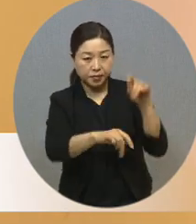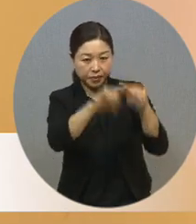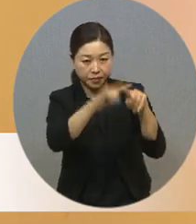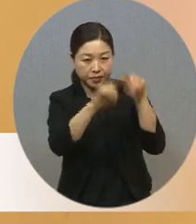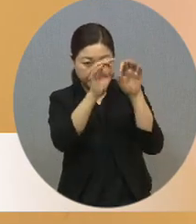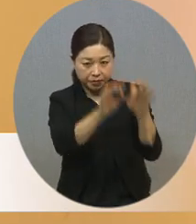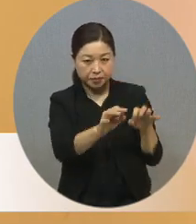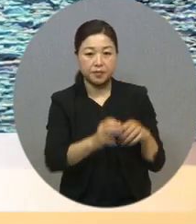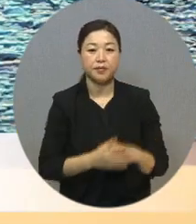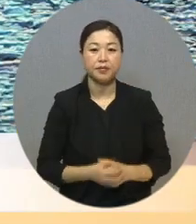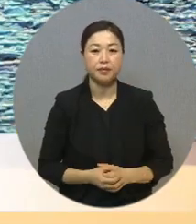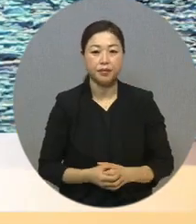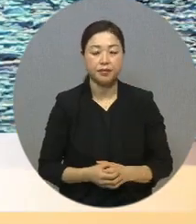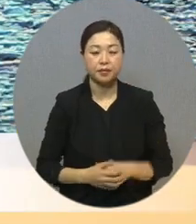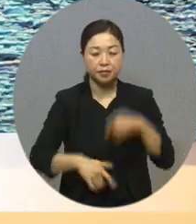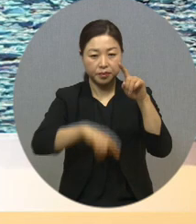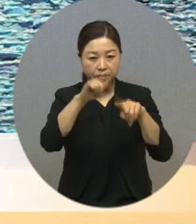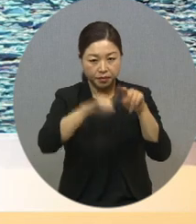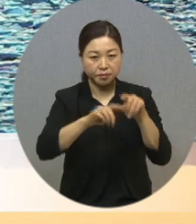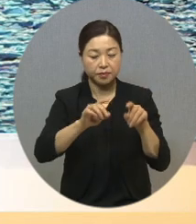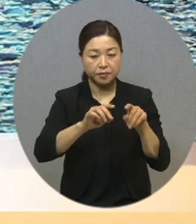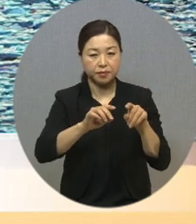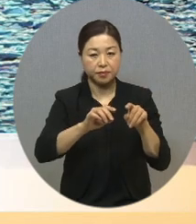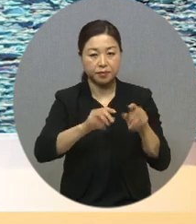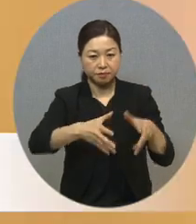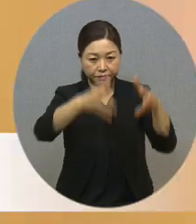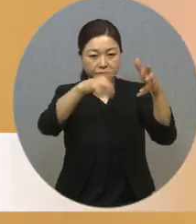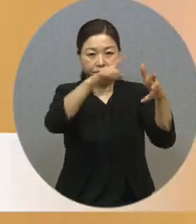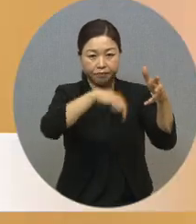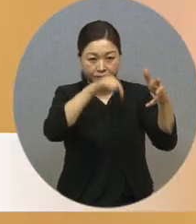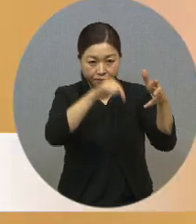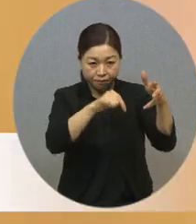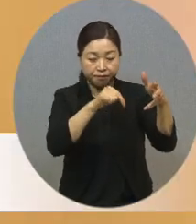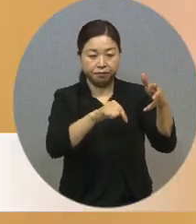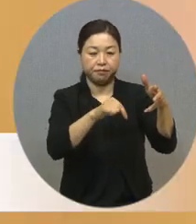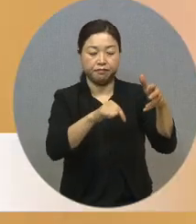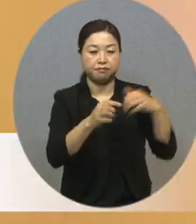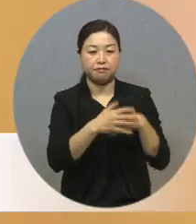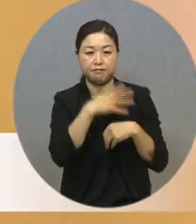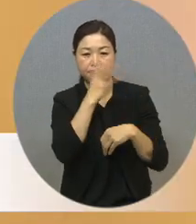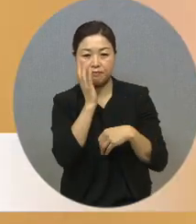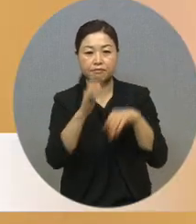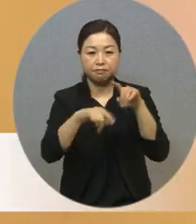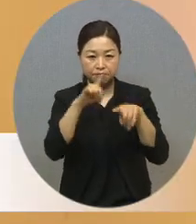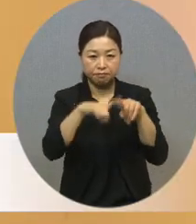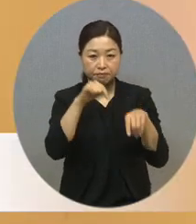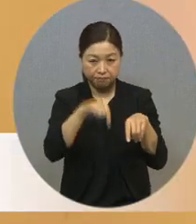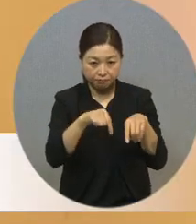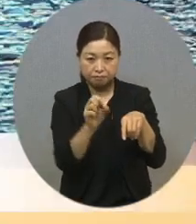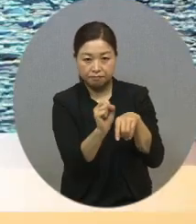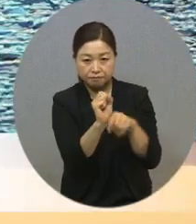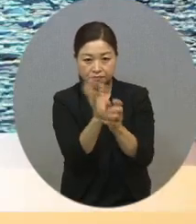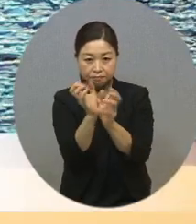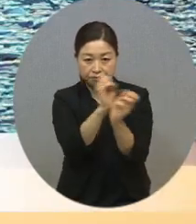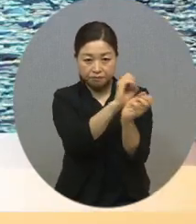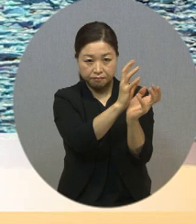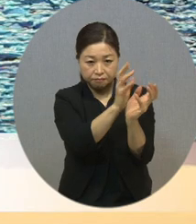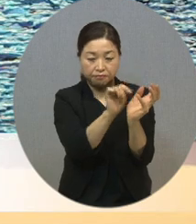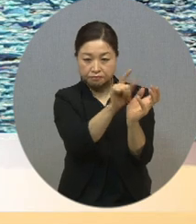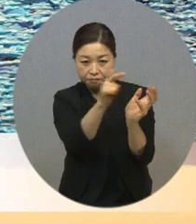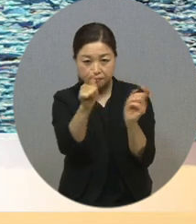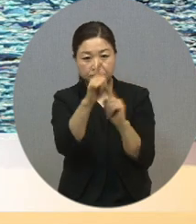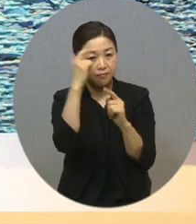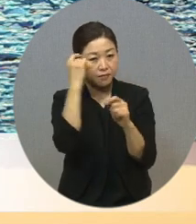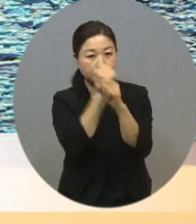나무를 바라봅니다. 그래서 그 나무 속에 또 고목 속에 고목에서 또 꽃이 피는 그런